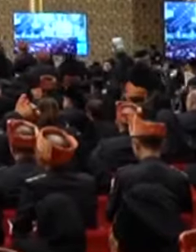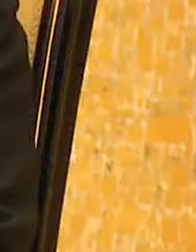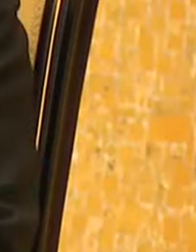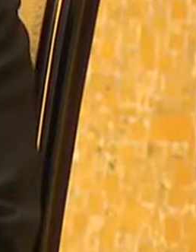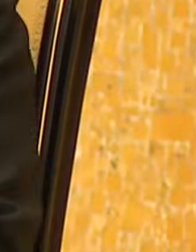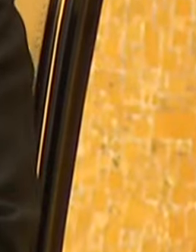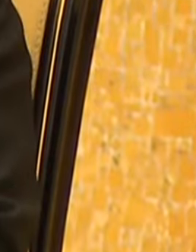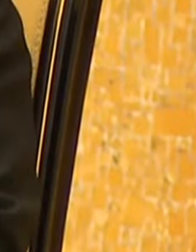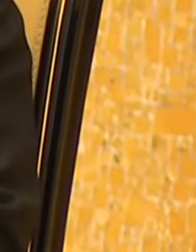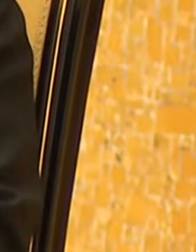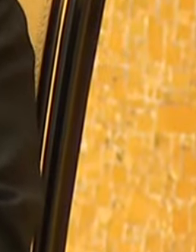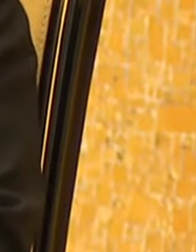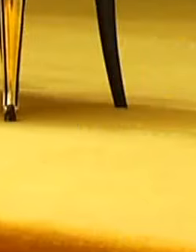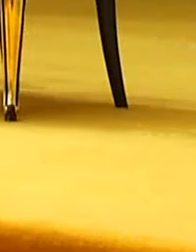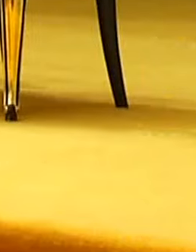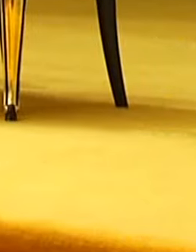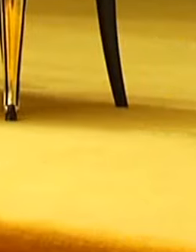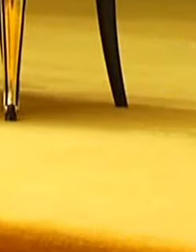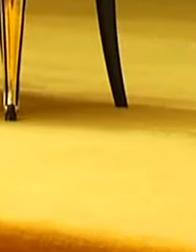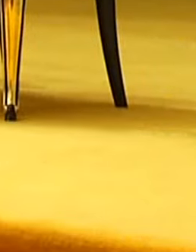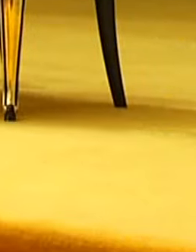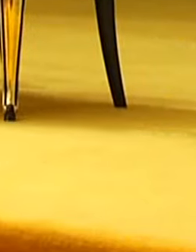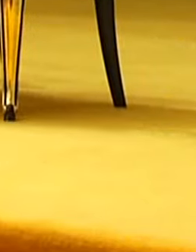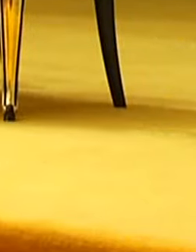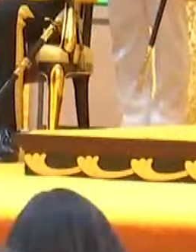Peter dengan tulus ikhlas merakamkan